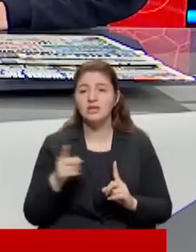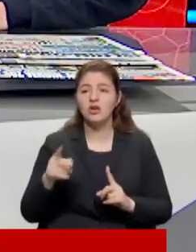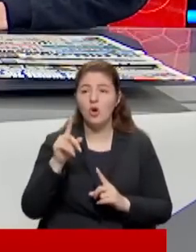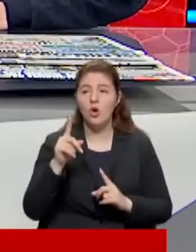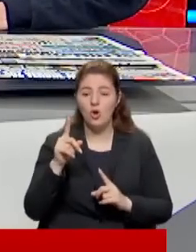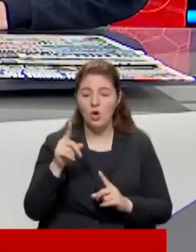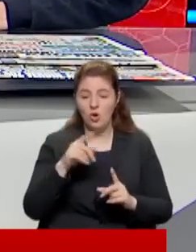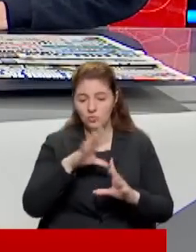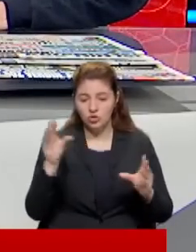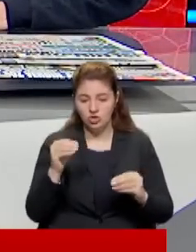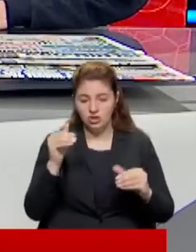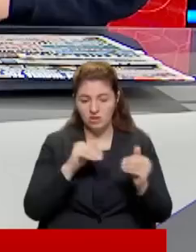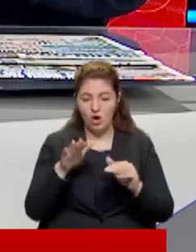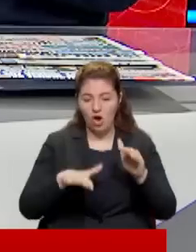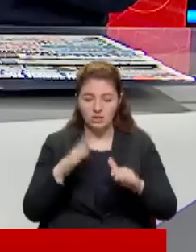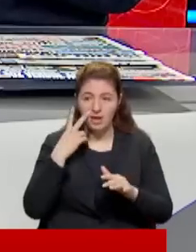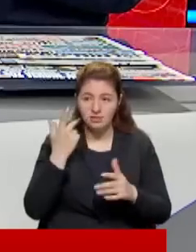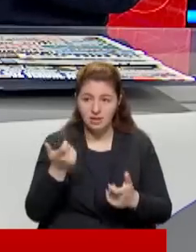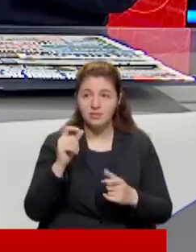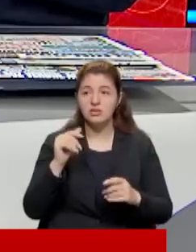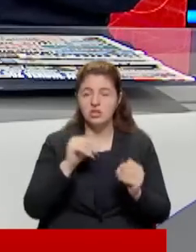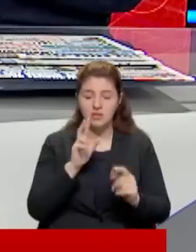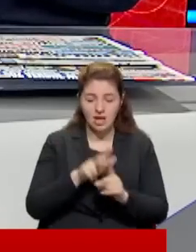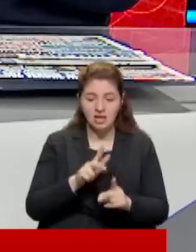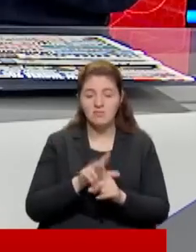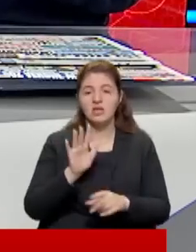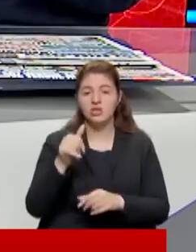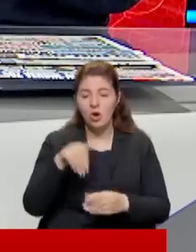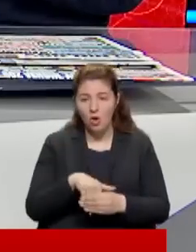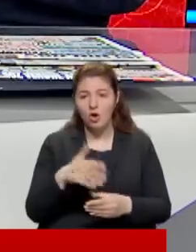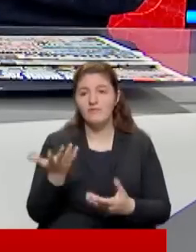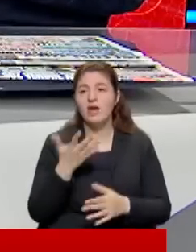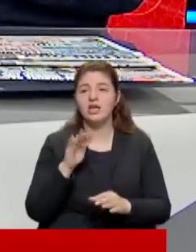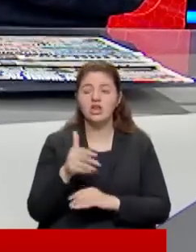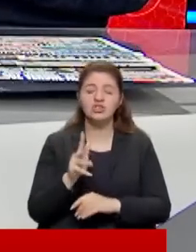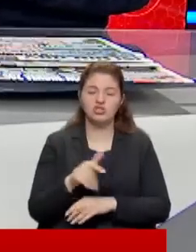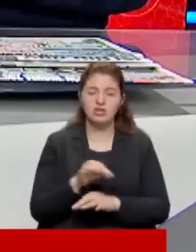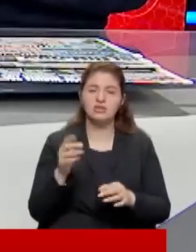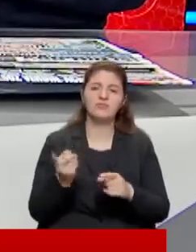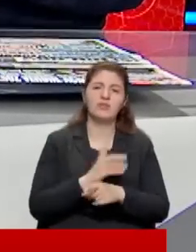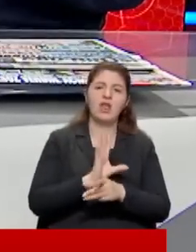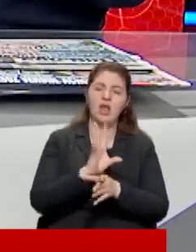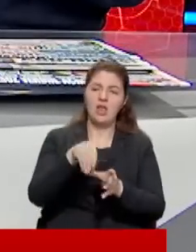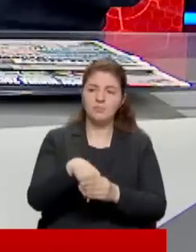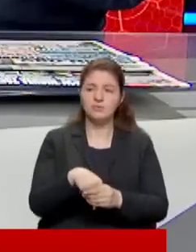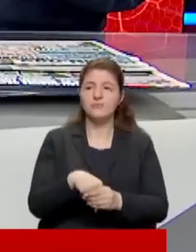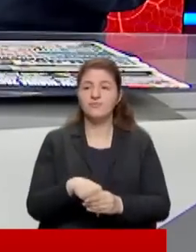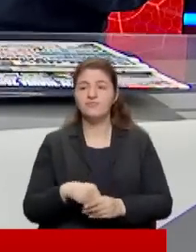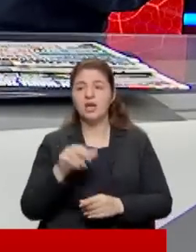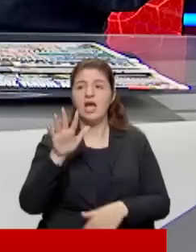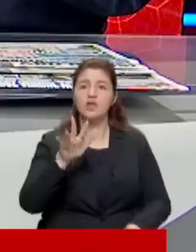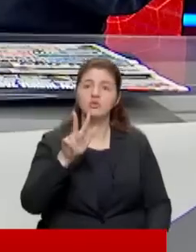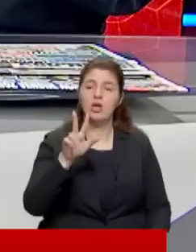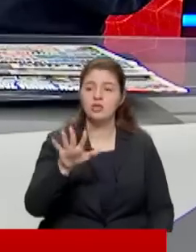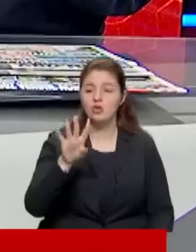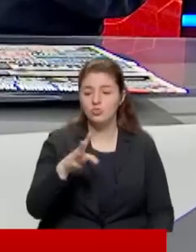19 seçimdeki ortalamaları dikkate aldığımızda, yani seçime katılma, geçerli oy ya da geçersiz oy vesaireye baktığımızda 53-54